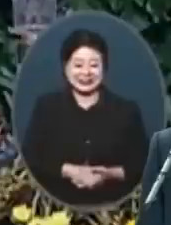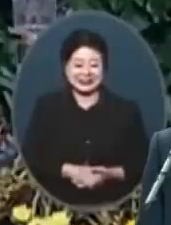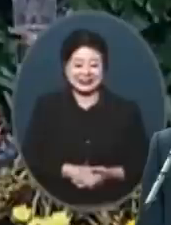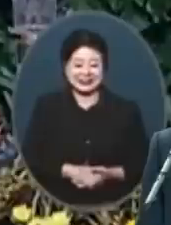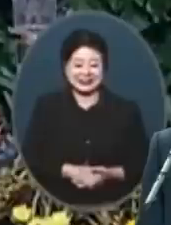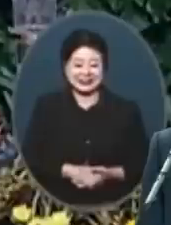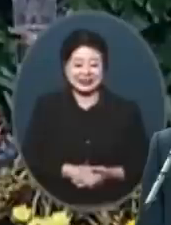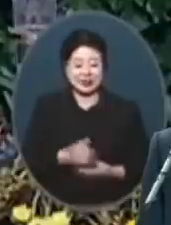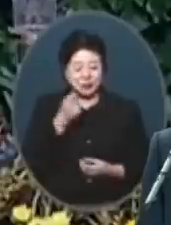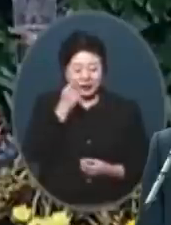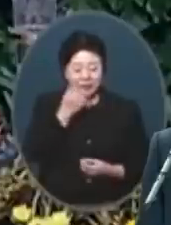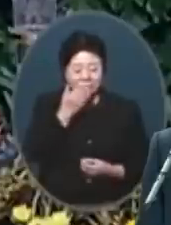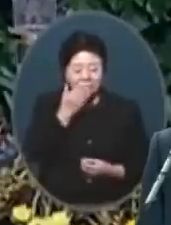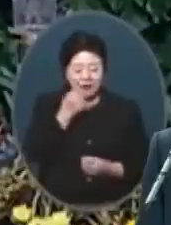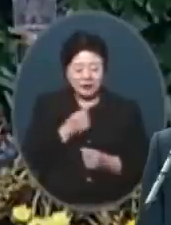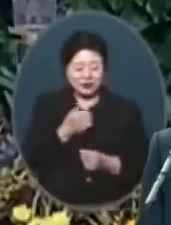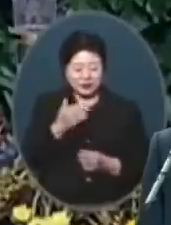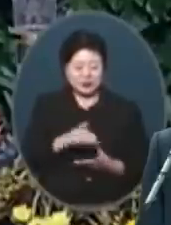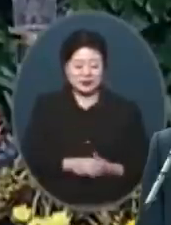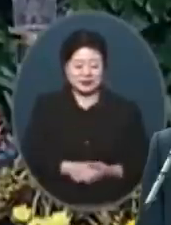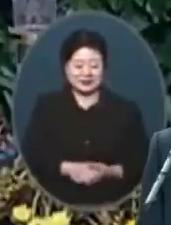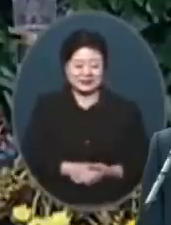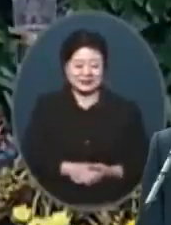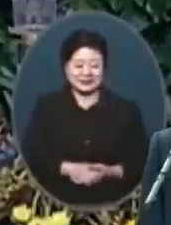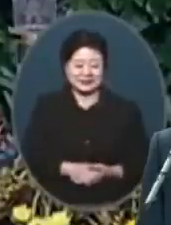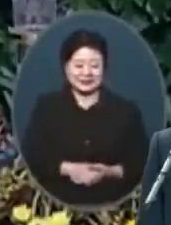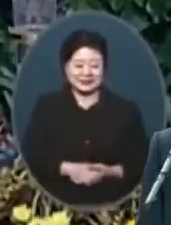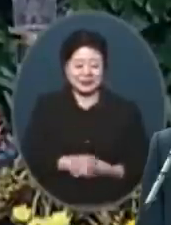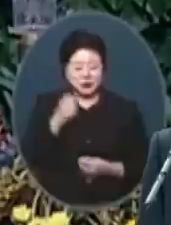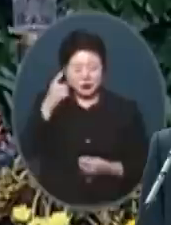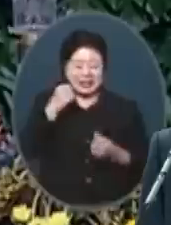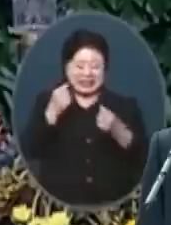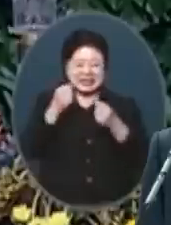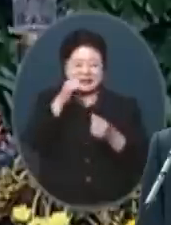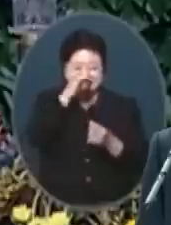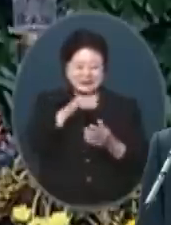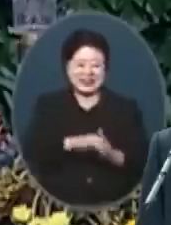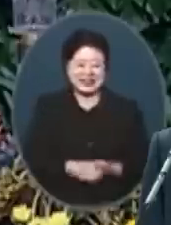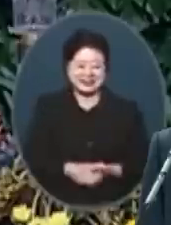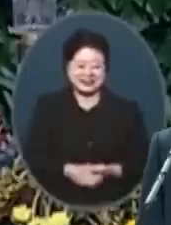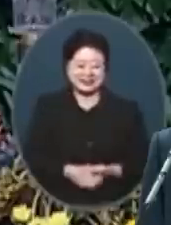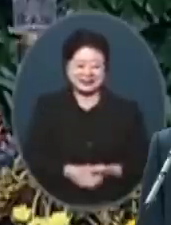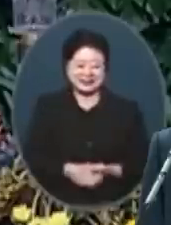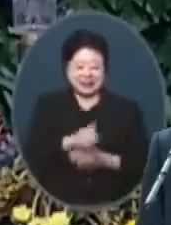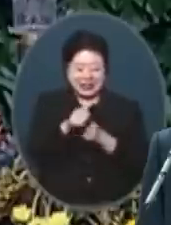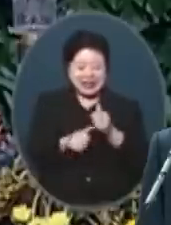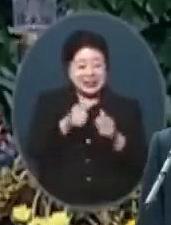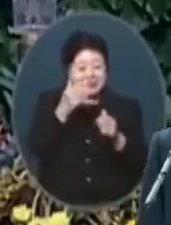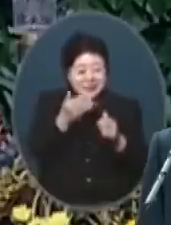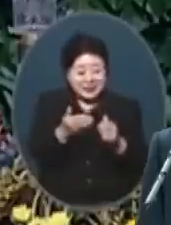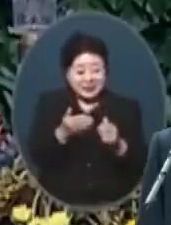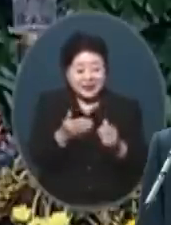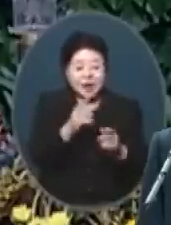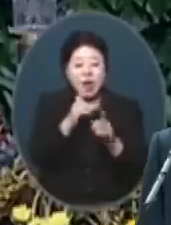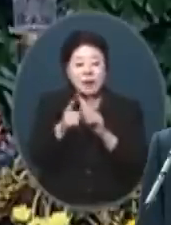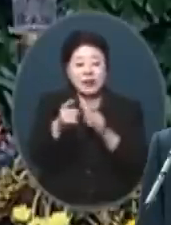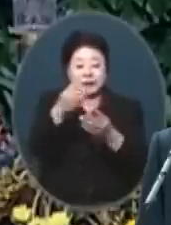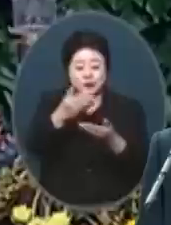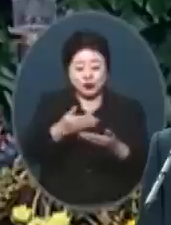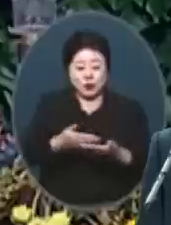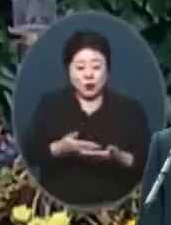불가능을 가능케 하는 위대한 힘인 것입니다. 하나님께서 말씀을